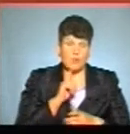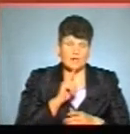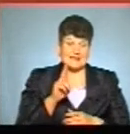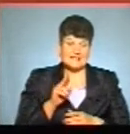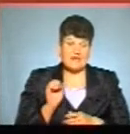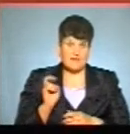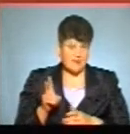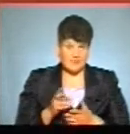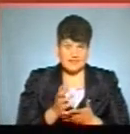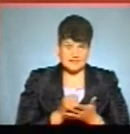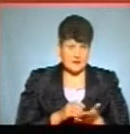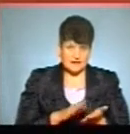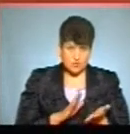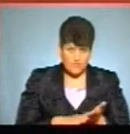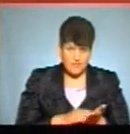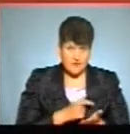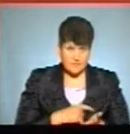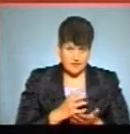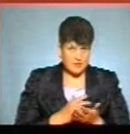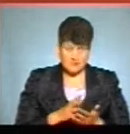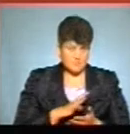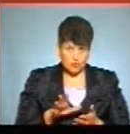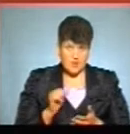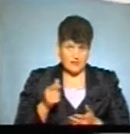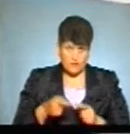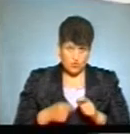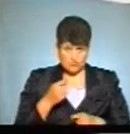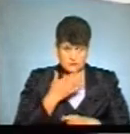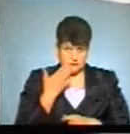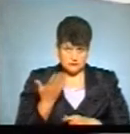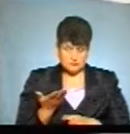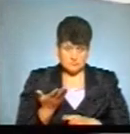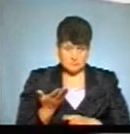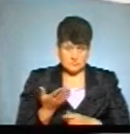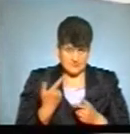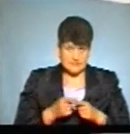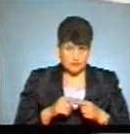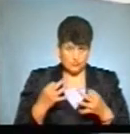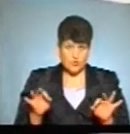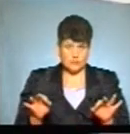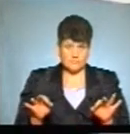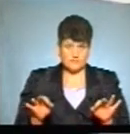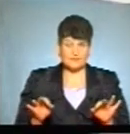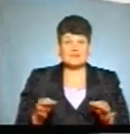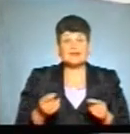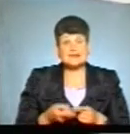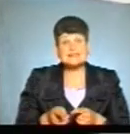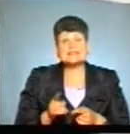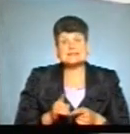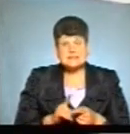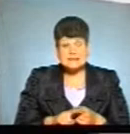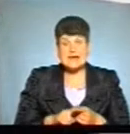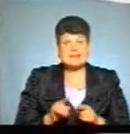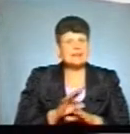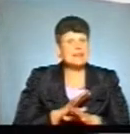кандидата, до того вони не були агітацією, і там порушень не могло бути ніяких. Тобто, це було дозволено, так? Тобто це воно не